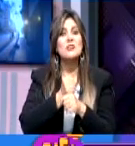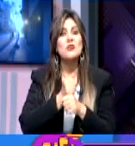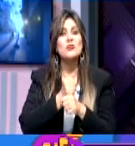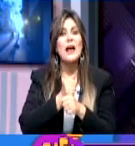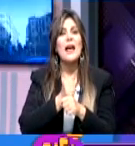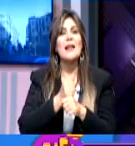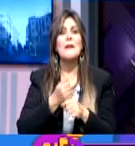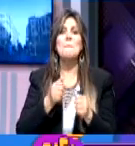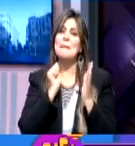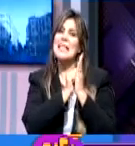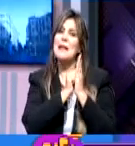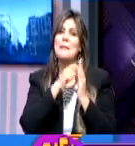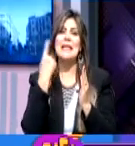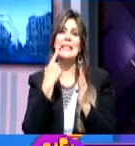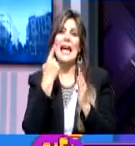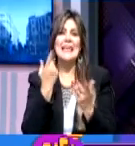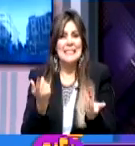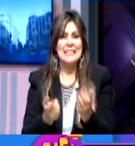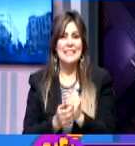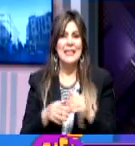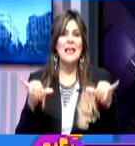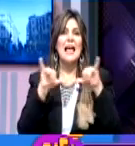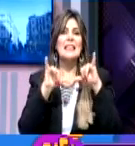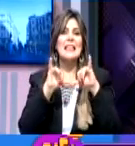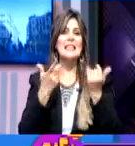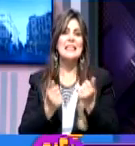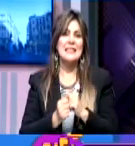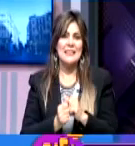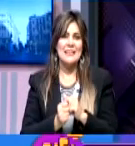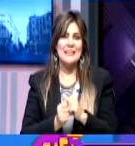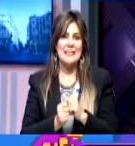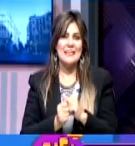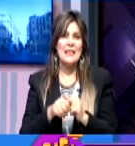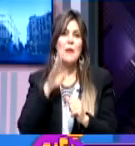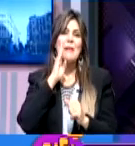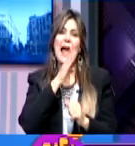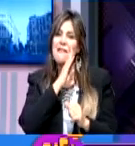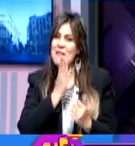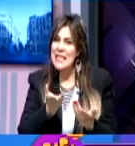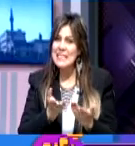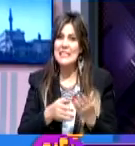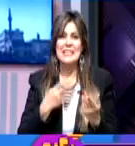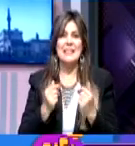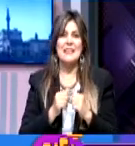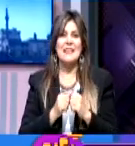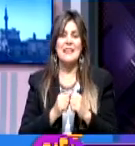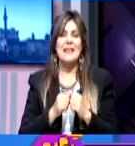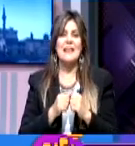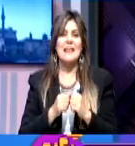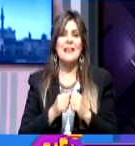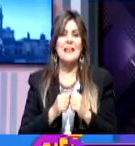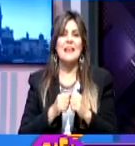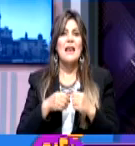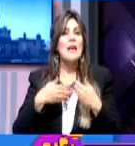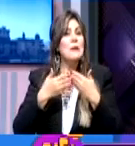البيت. يشتغل اونلاين من البيت ان هو برضه يتعامل مع الدوله بالطريقه دي،